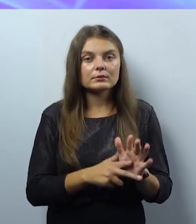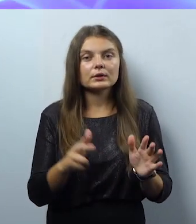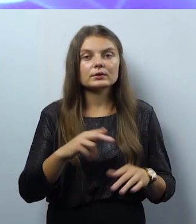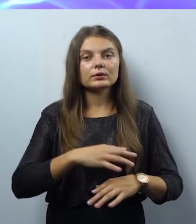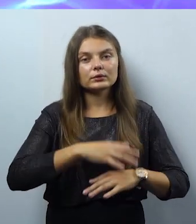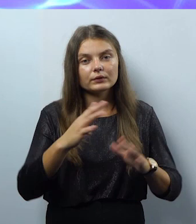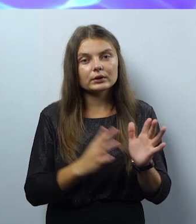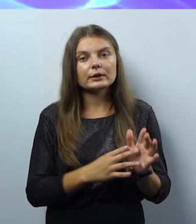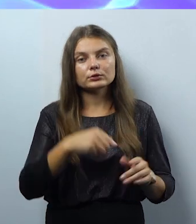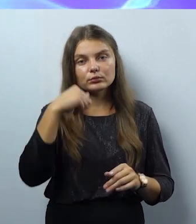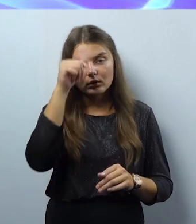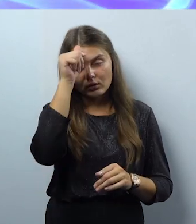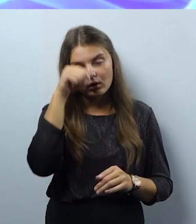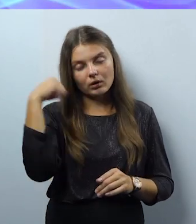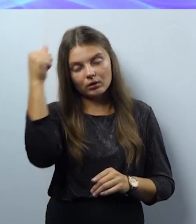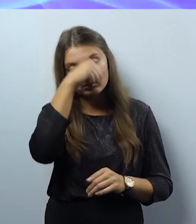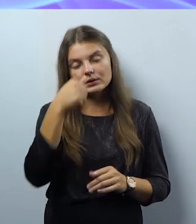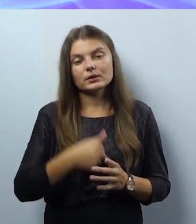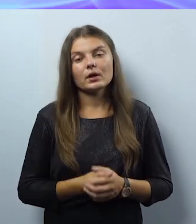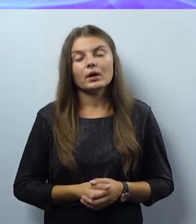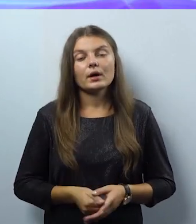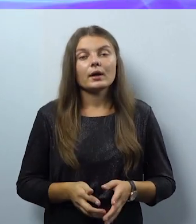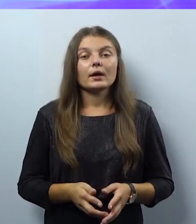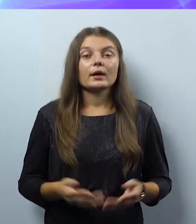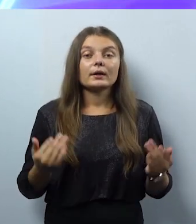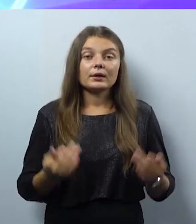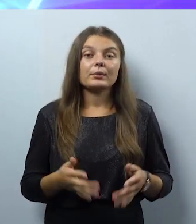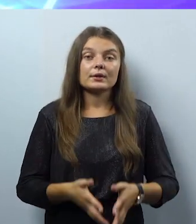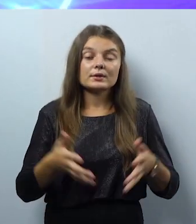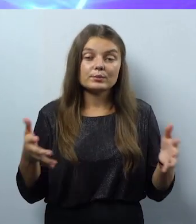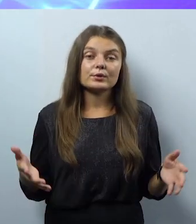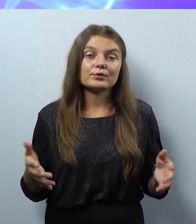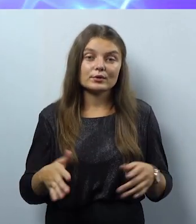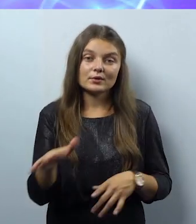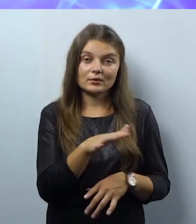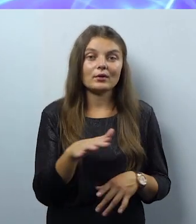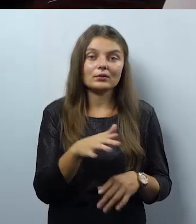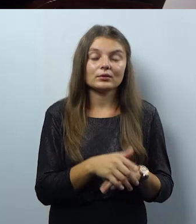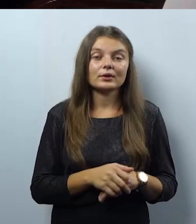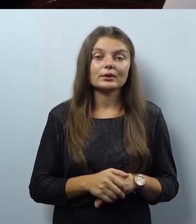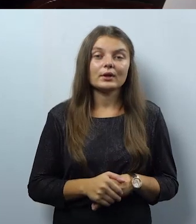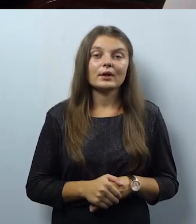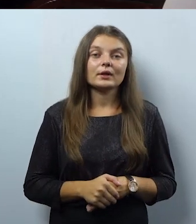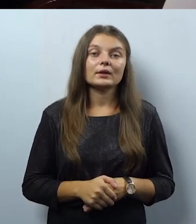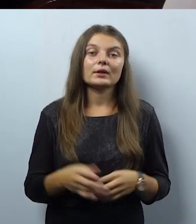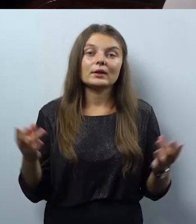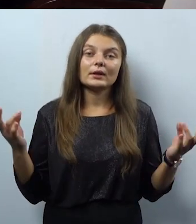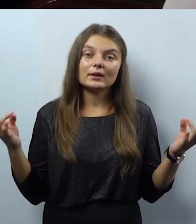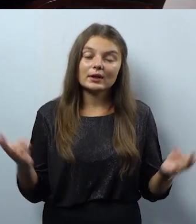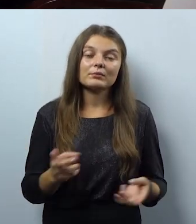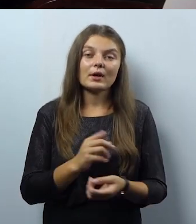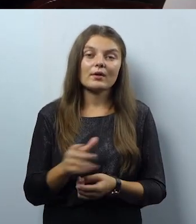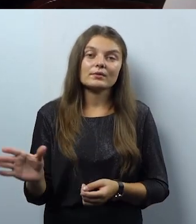у 2020 році. Ми віримо, що більше вона фінансуватися не буде, оскільки закінчились кошти, які були на це